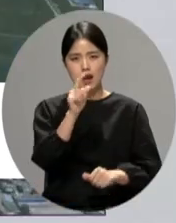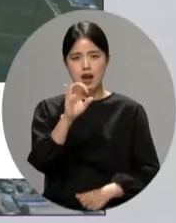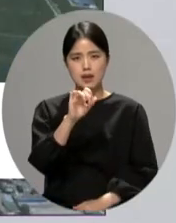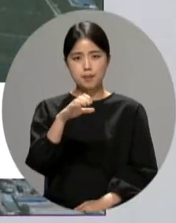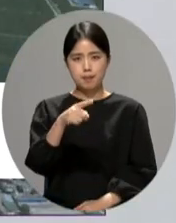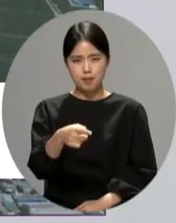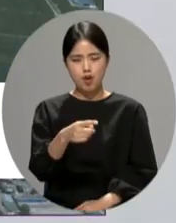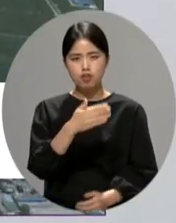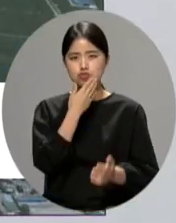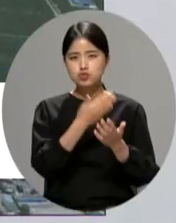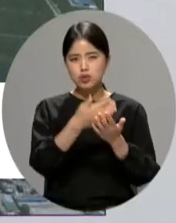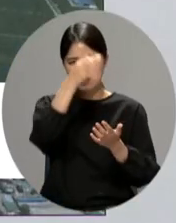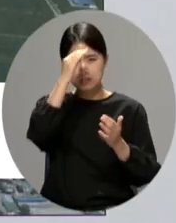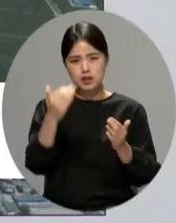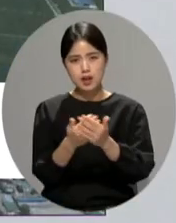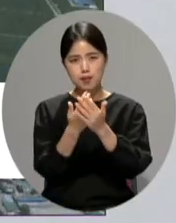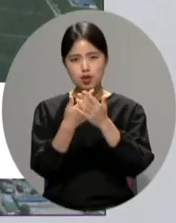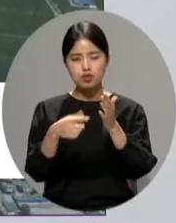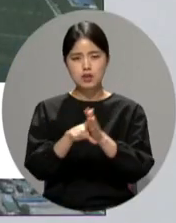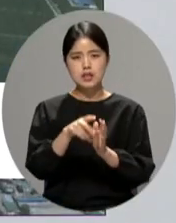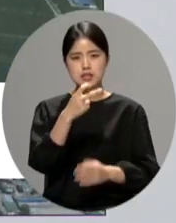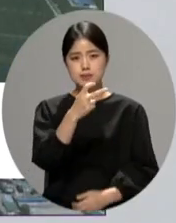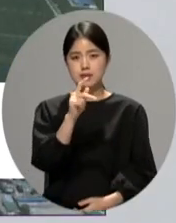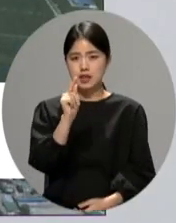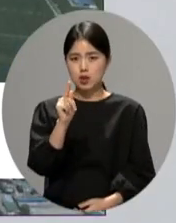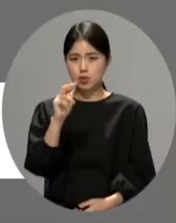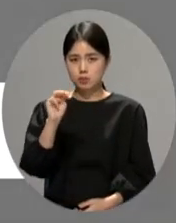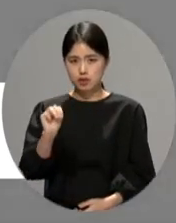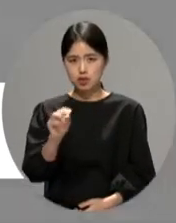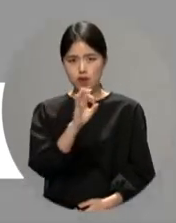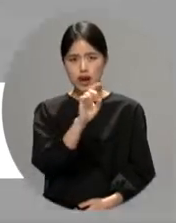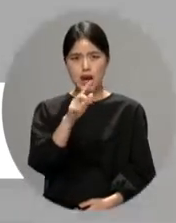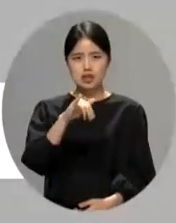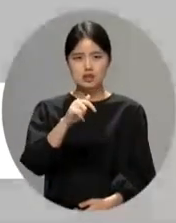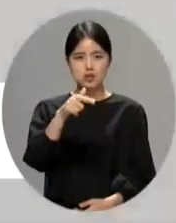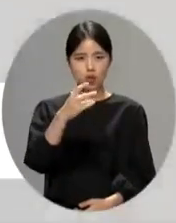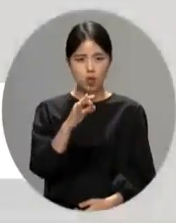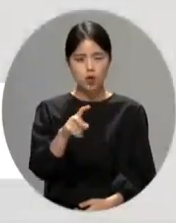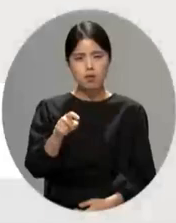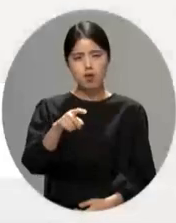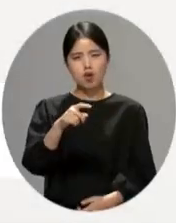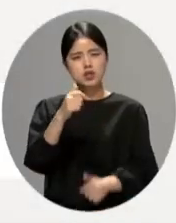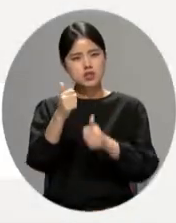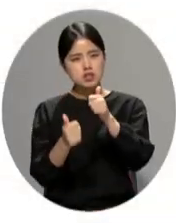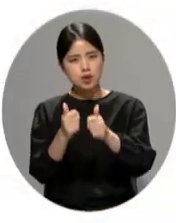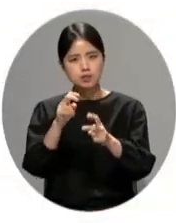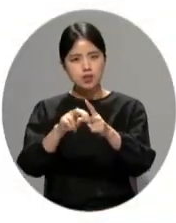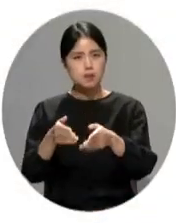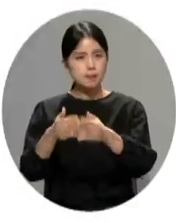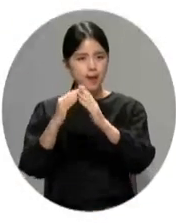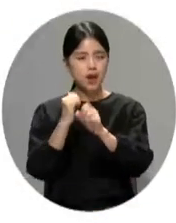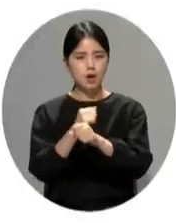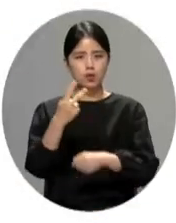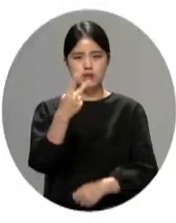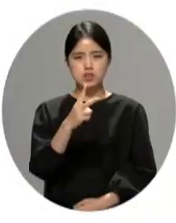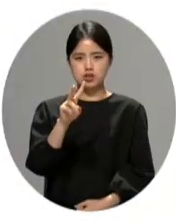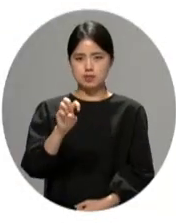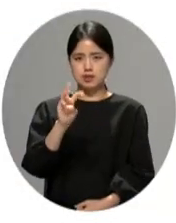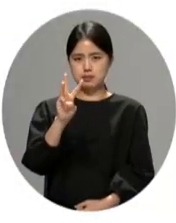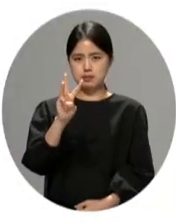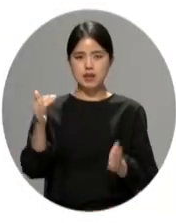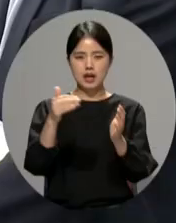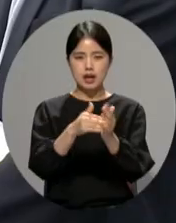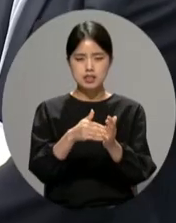핵심 기술 개발을 위한 12km의 아진공 튜브와 시험센터 등이 설치되고